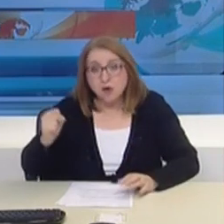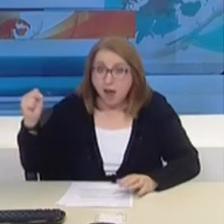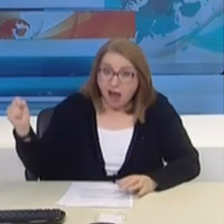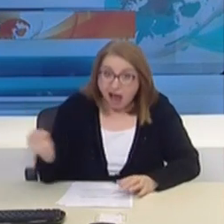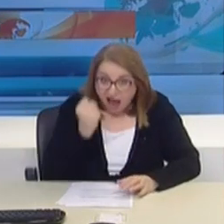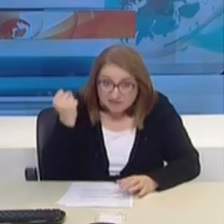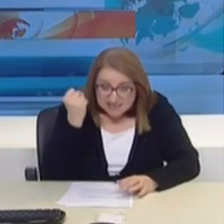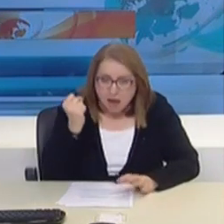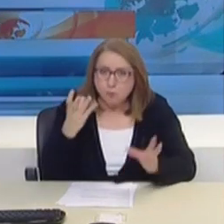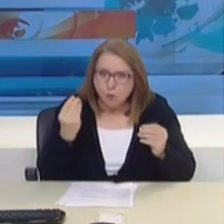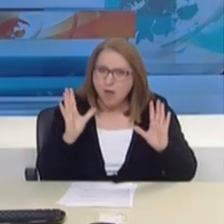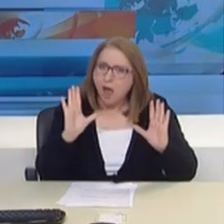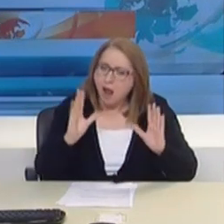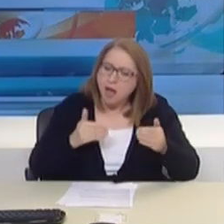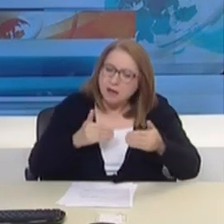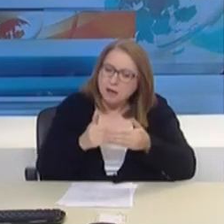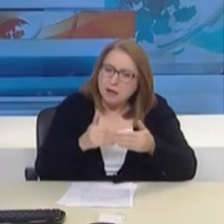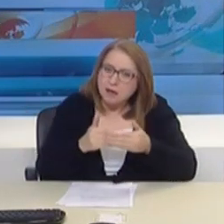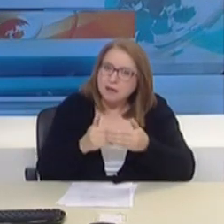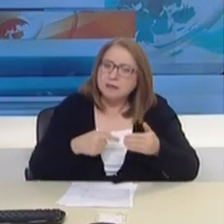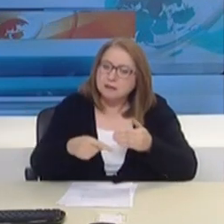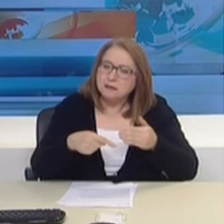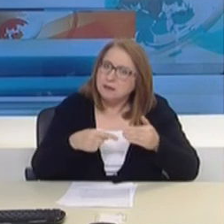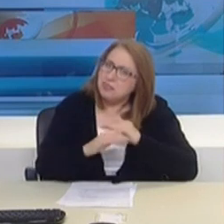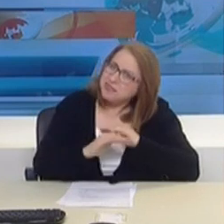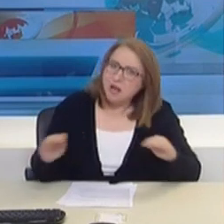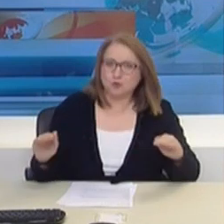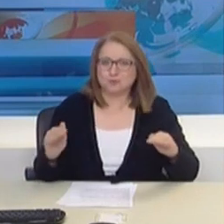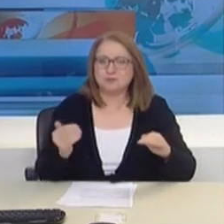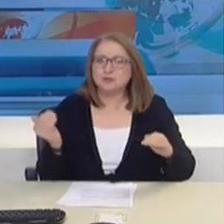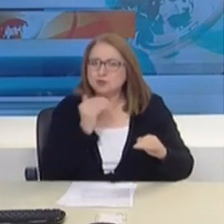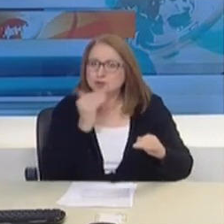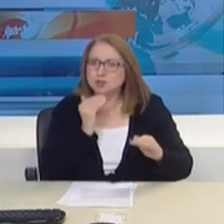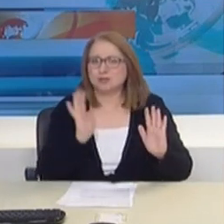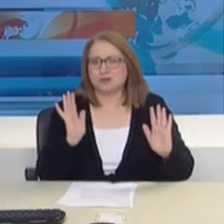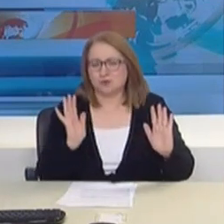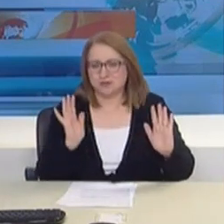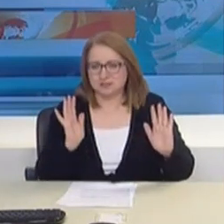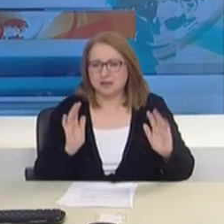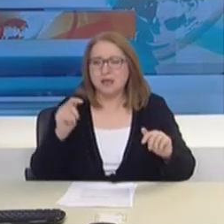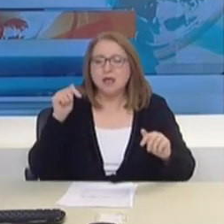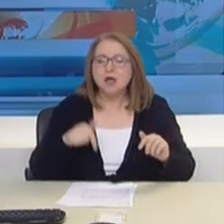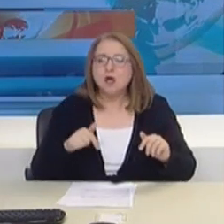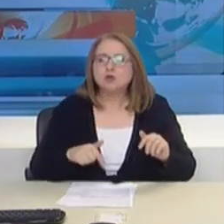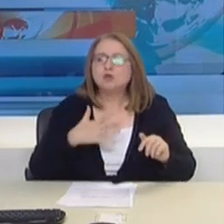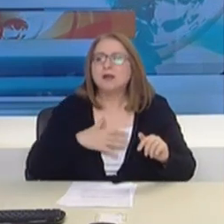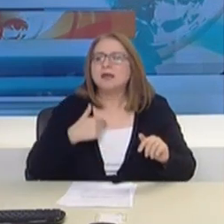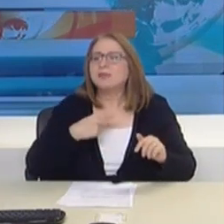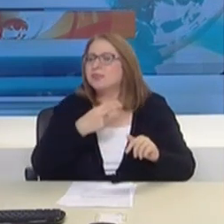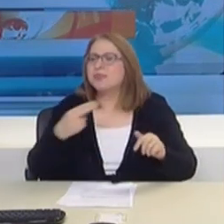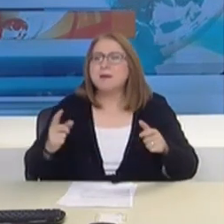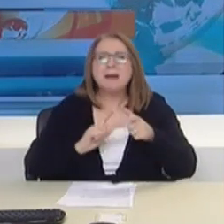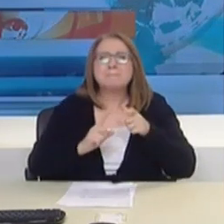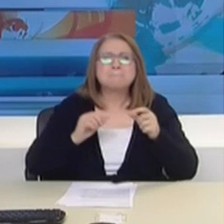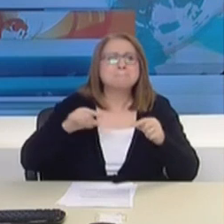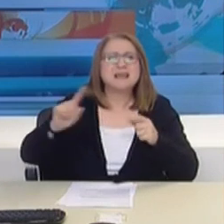λιγότερο θα κρατήσουν. Σχετικά με τις βεβαιώσεις μετακίνησης, θα ήθελα με δεδομένες ερωτήσεις από εκπροσώπους διαφόρων κλάδων